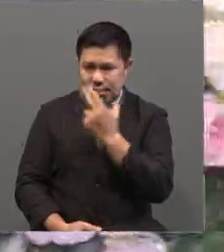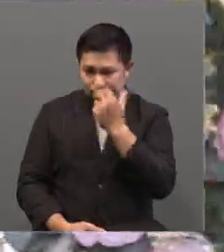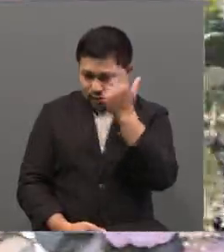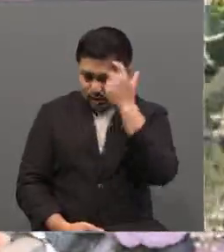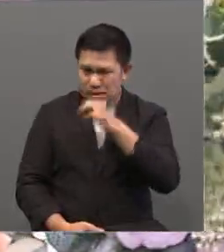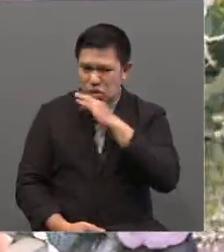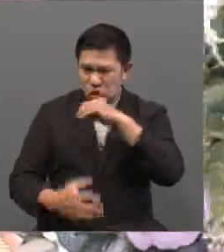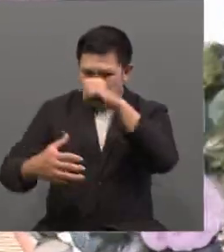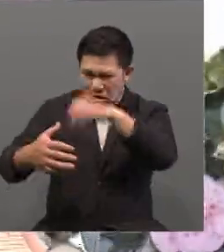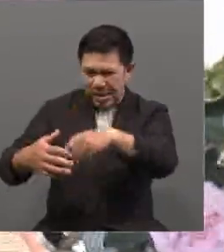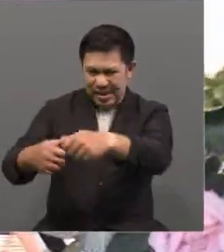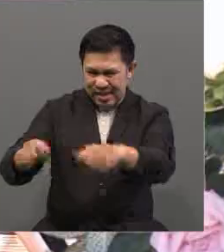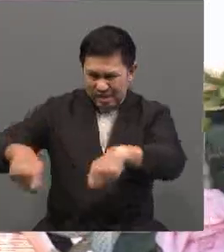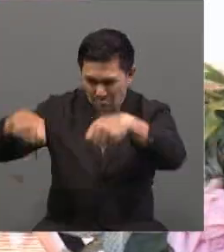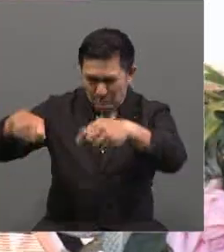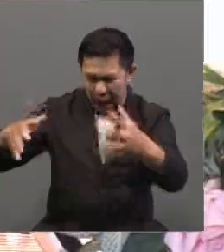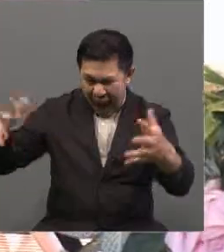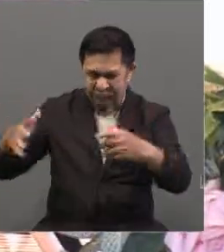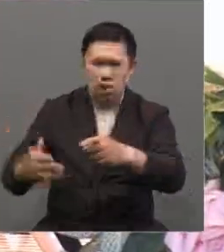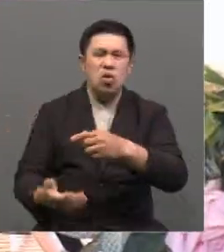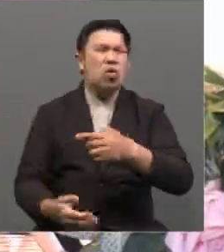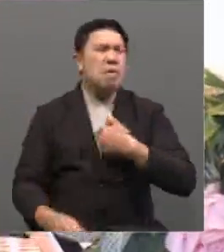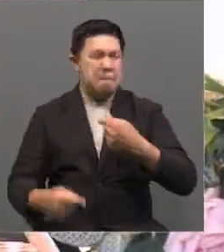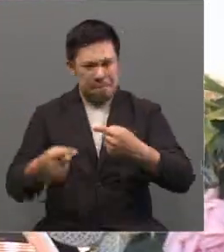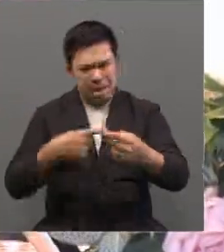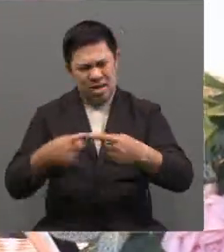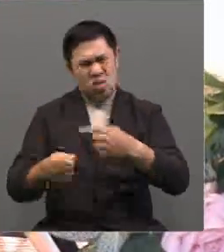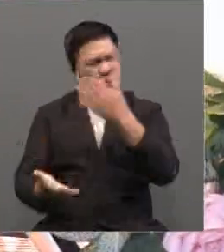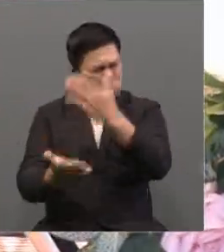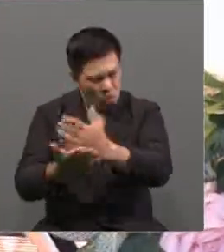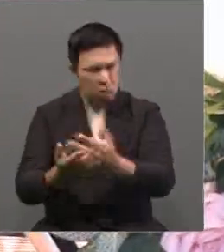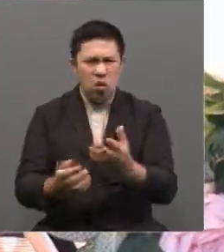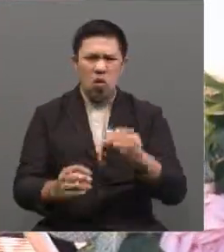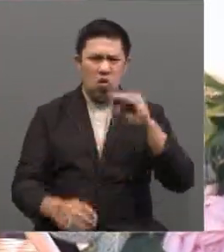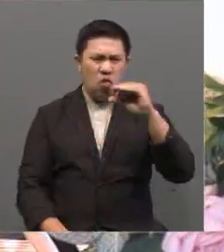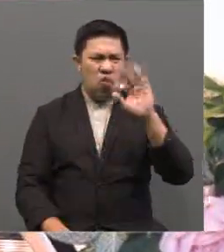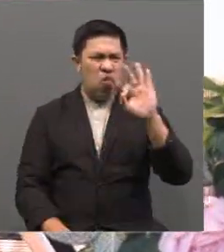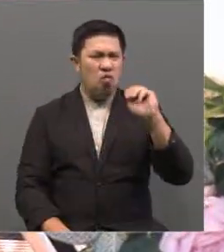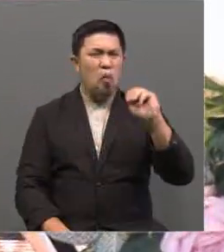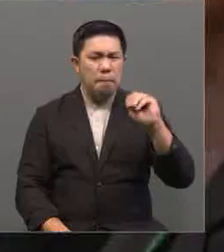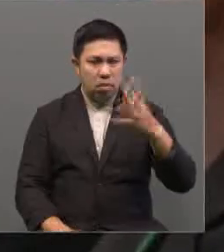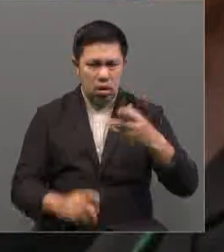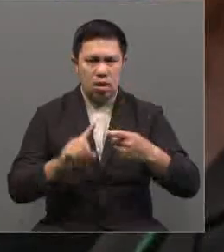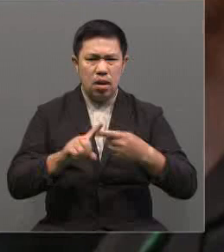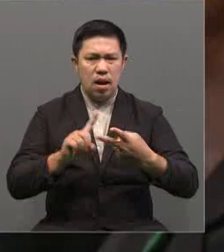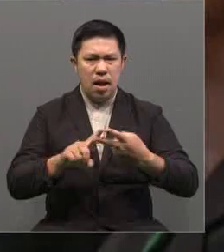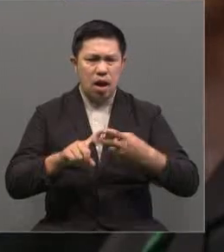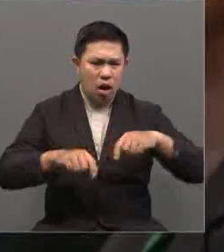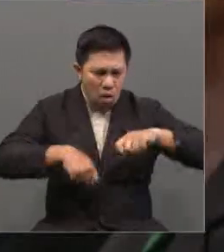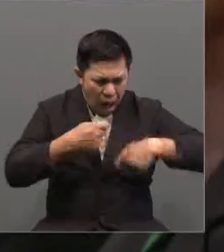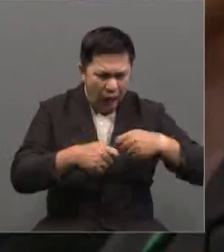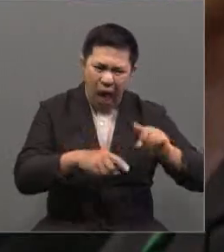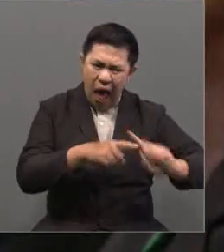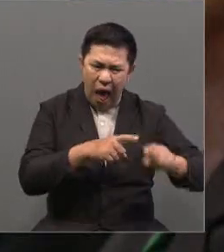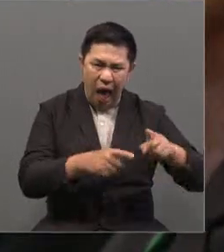าเรื่องปริมาณขยะตั้งแต่ตอนซื้อของมาเลยงดการใช้พวกพลาสติกพวกโฟมรวมไปถึงการรับทราบประเภทของขยะแต่